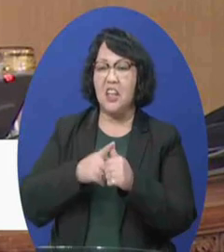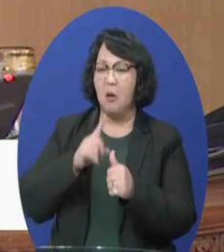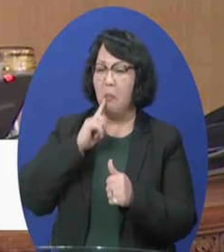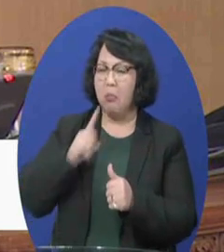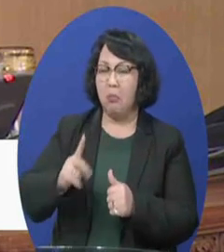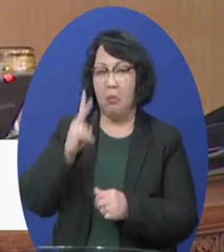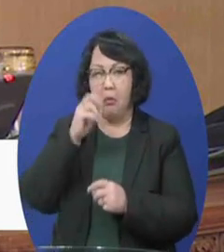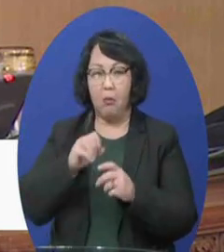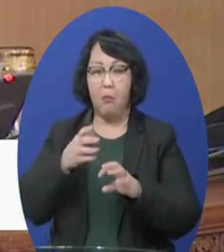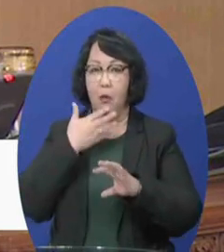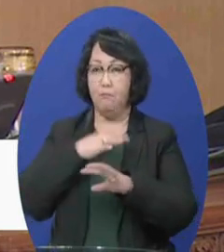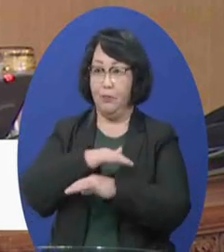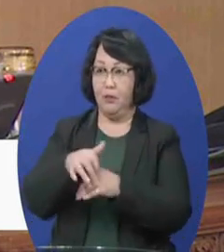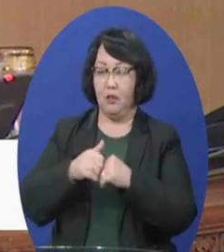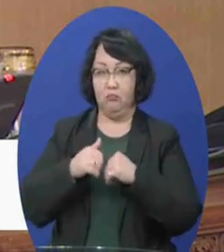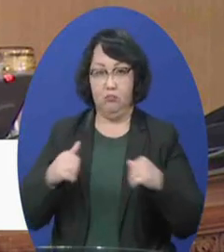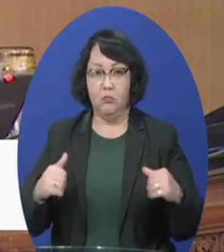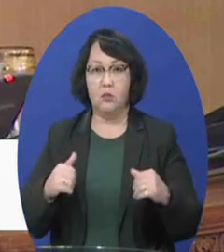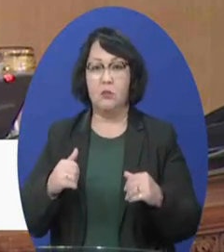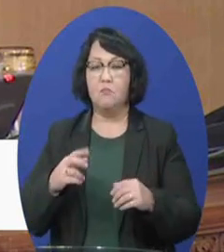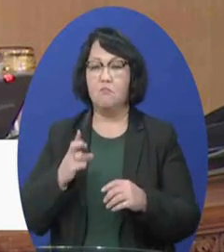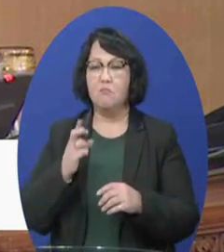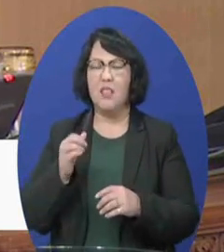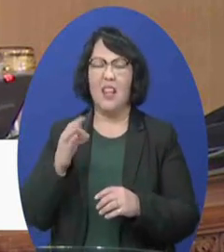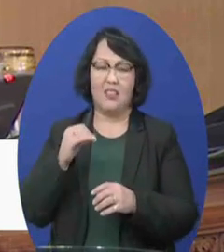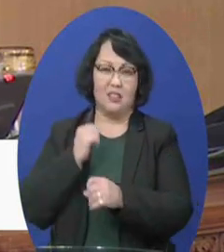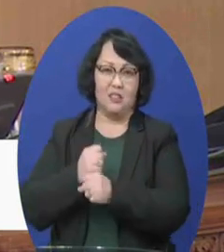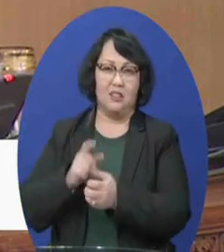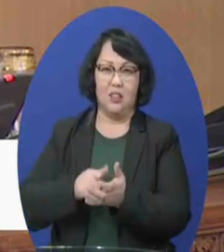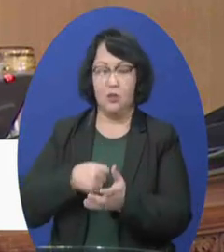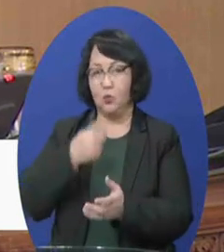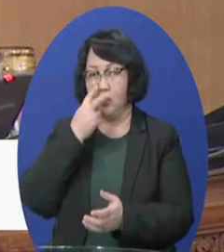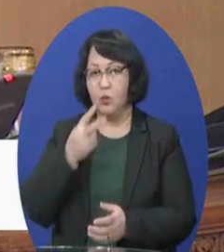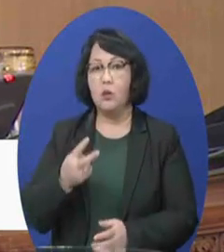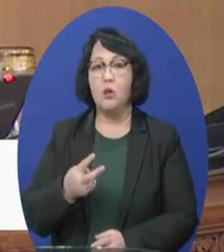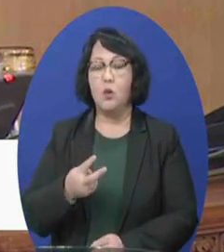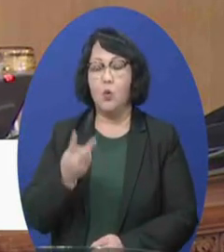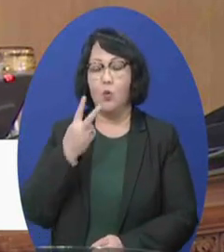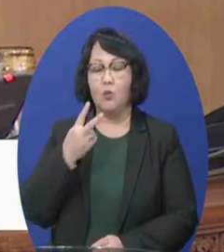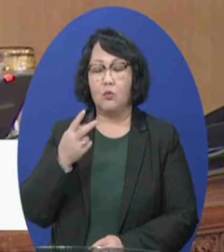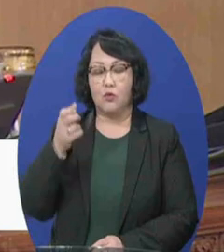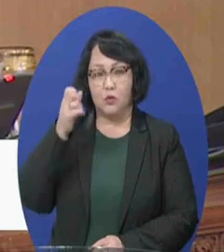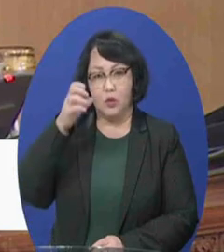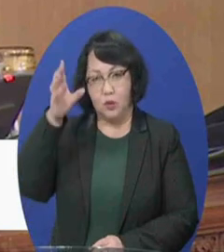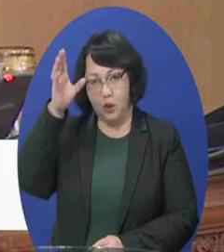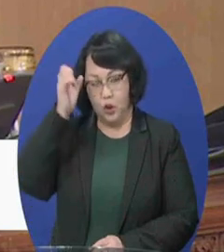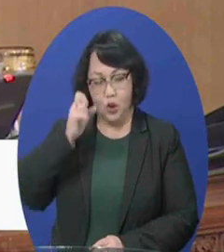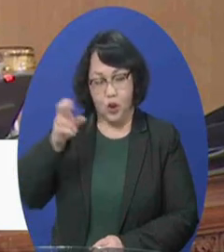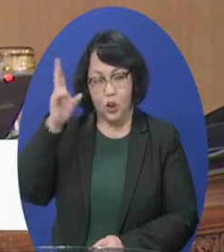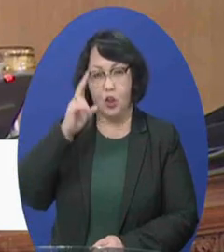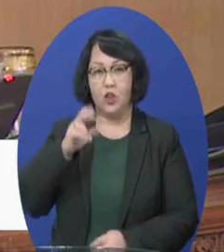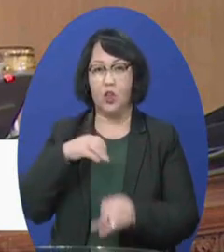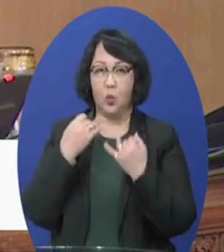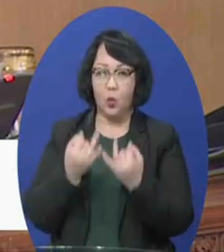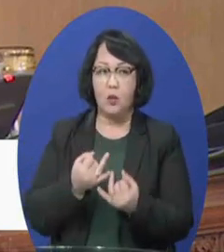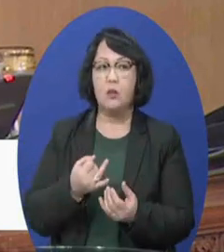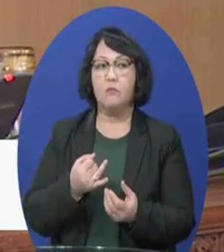Би үндэсний аюулгүй байдлын зөвлөлийн хурал дээр үндэсний аюулгүй байдлын 3 гишүүнд болон үндэсний аюулгүй байдлын холбогд хүмүүст хэлж